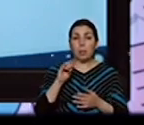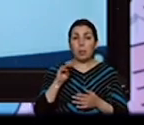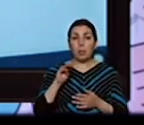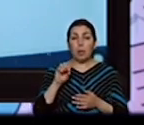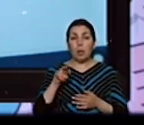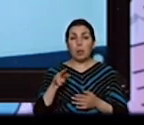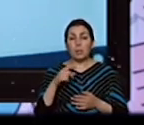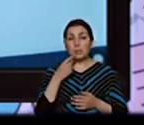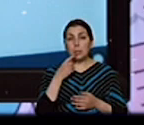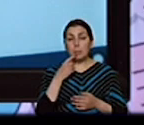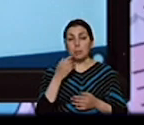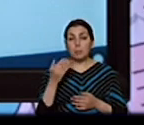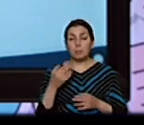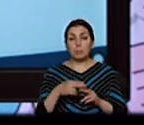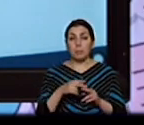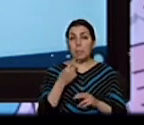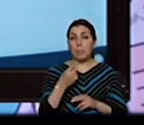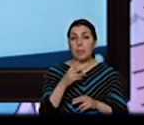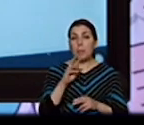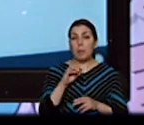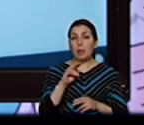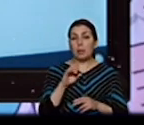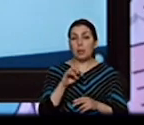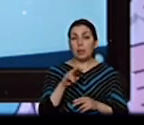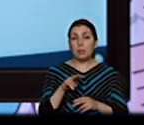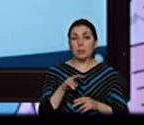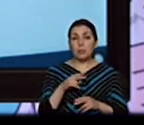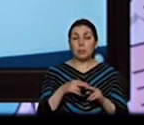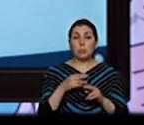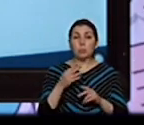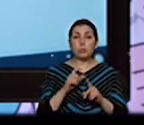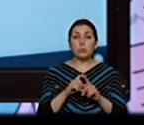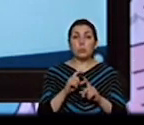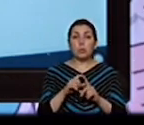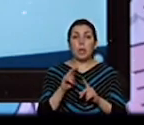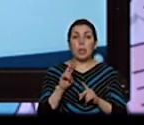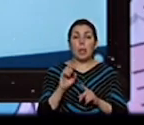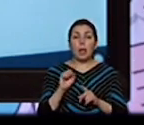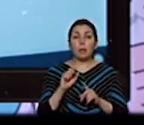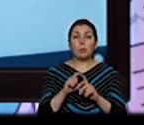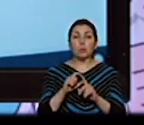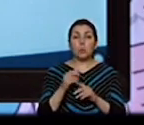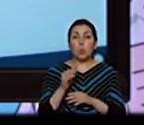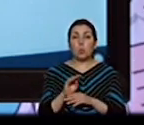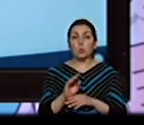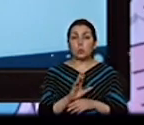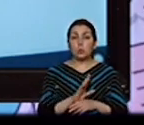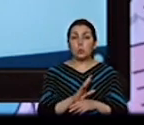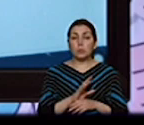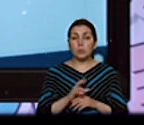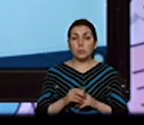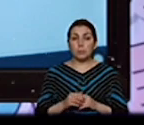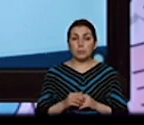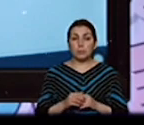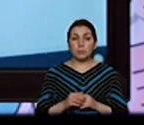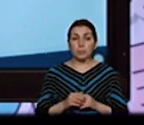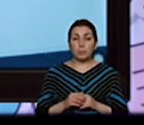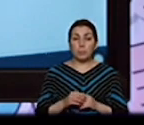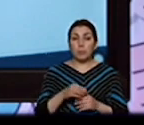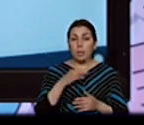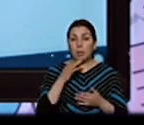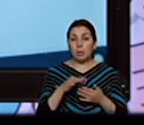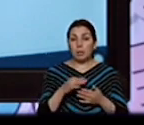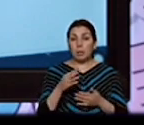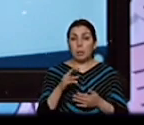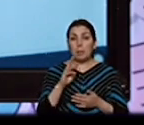bo'ldi? Bitta mana medal. Bu so'zga lar qo'shimchasini qo'shdik.